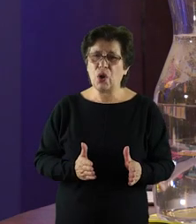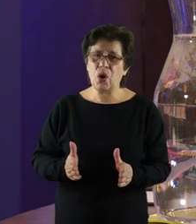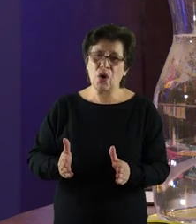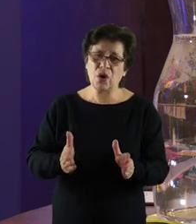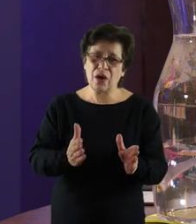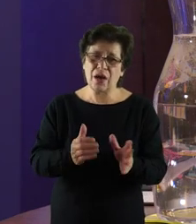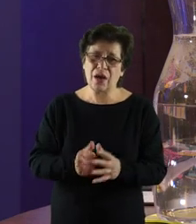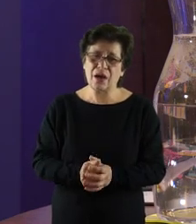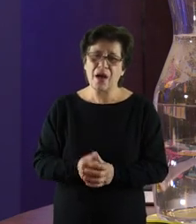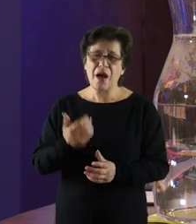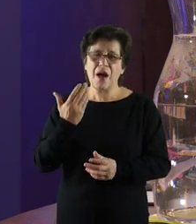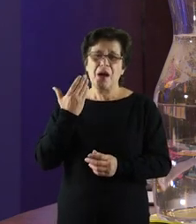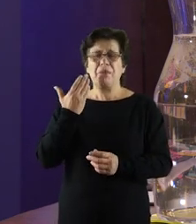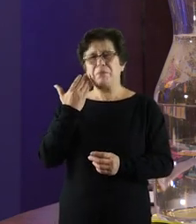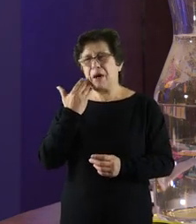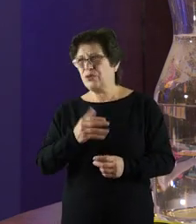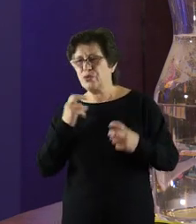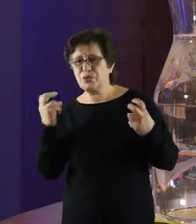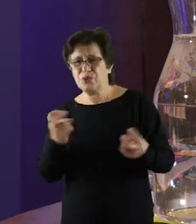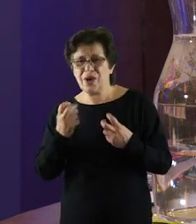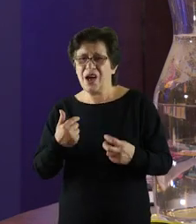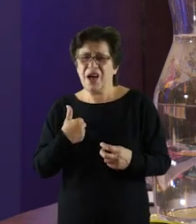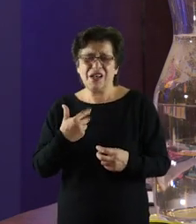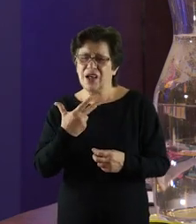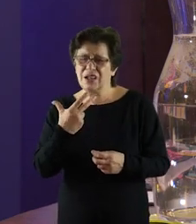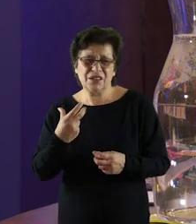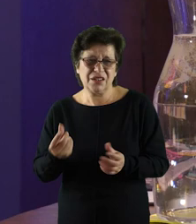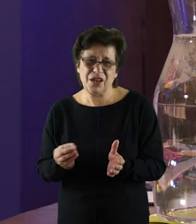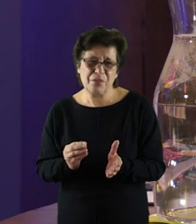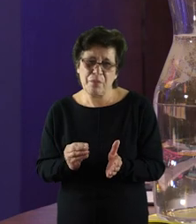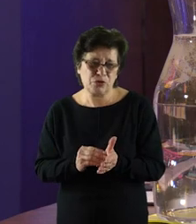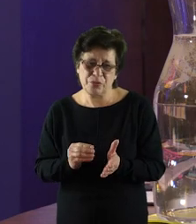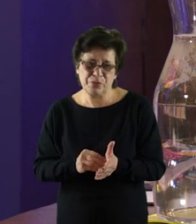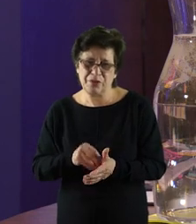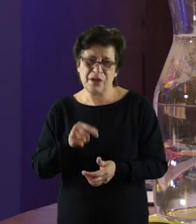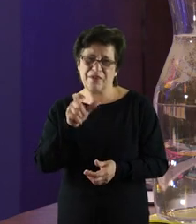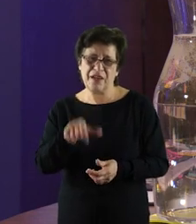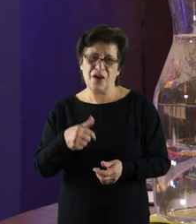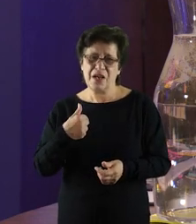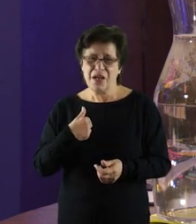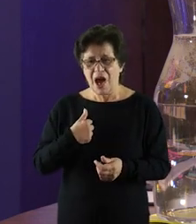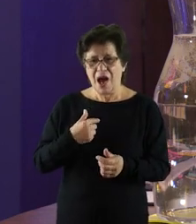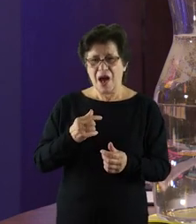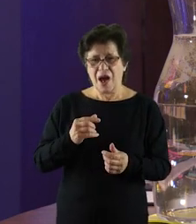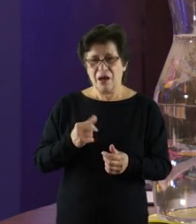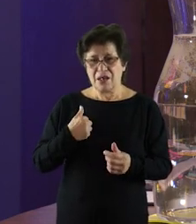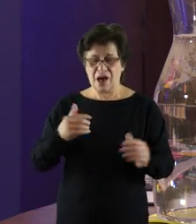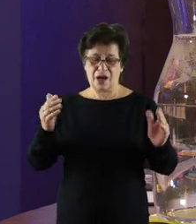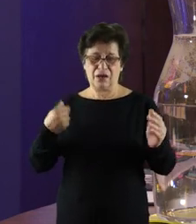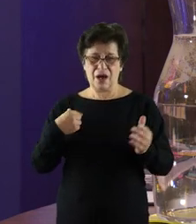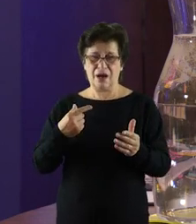osobą medialną, bardzo o to zabiegać, a ja taka nie jestem. Mieszkam w mniejszym świecie aniżeli wy, bo w